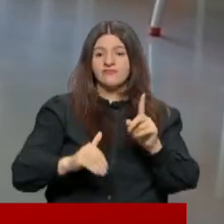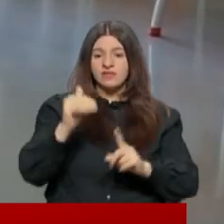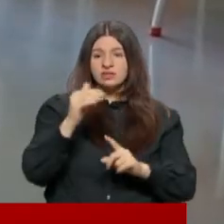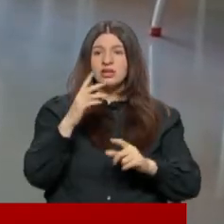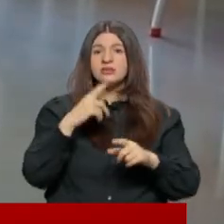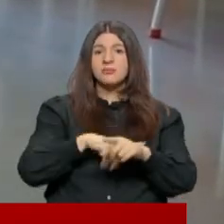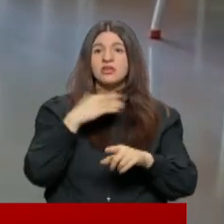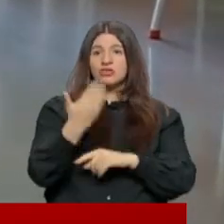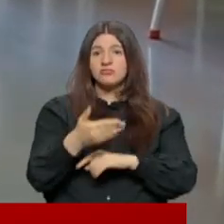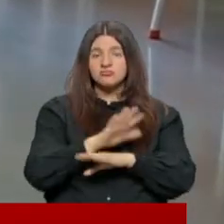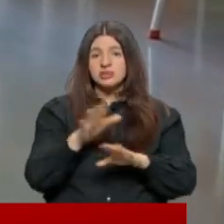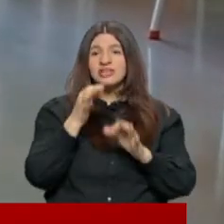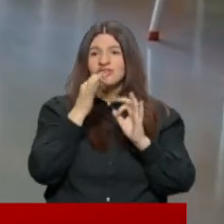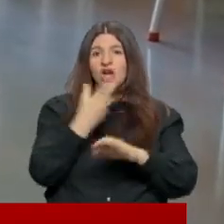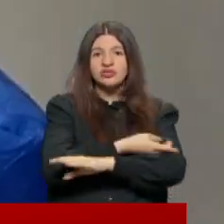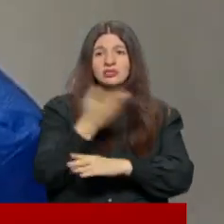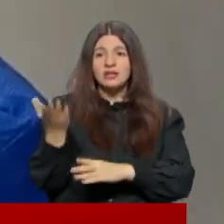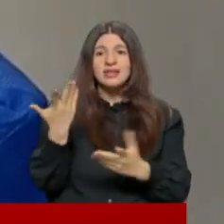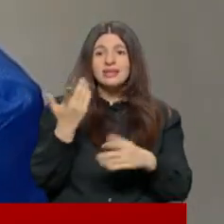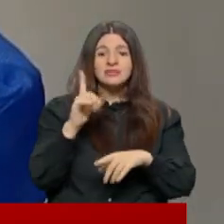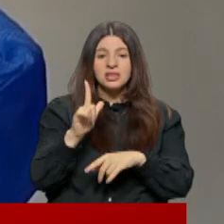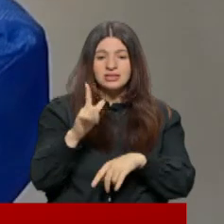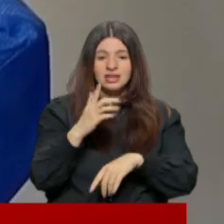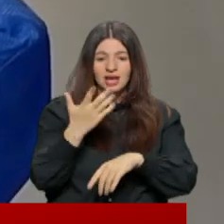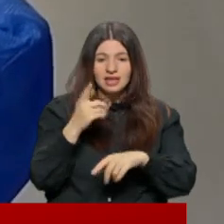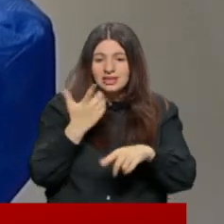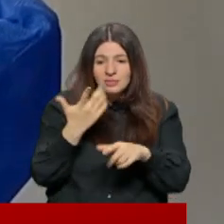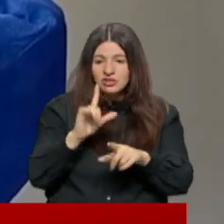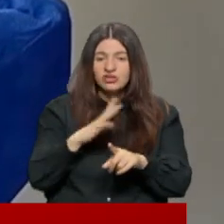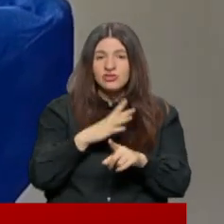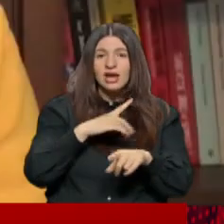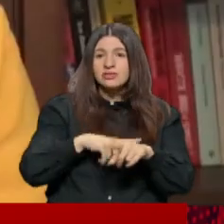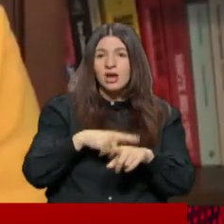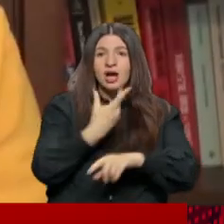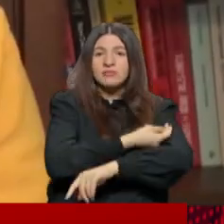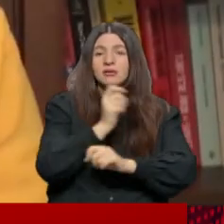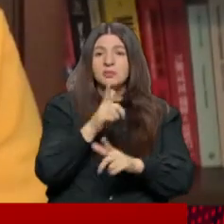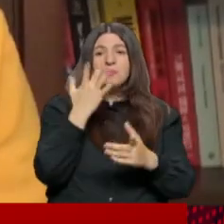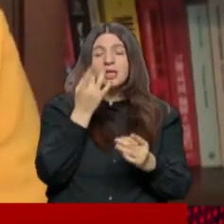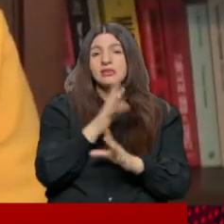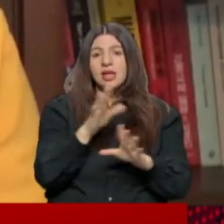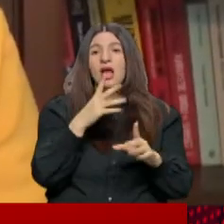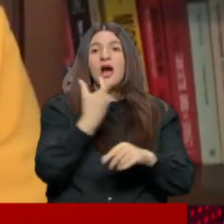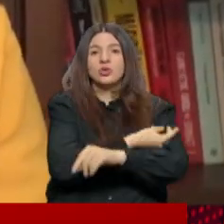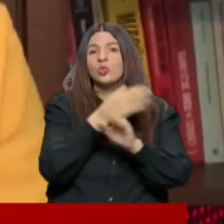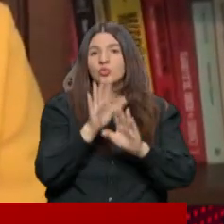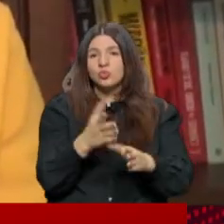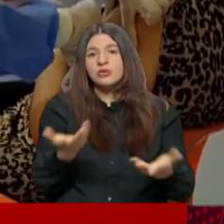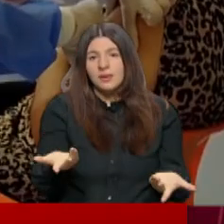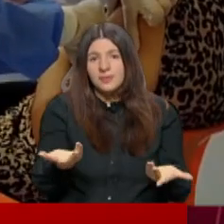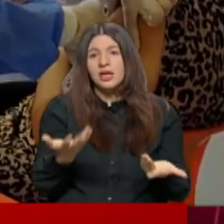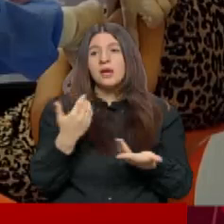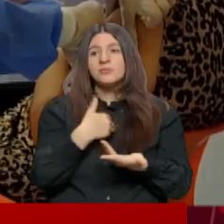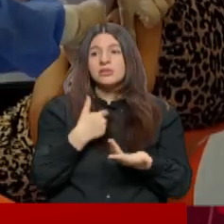süre geçti. Ve yeni dozlara ne zaman ihtiyaç var Sağlık Bakanlığı bir açıklama yapmıyor. Aşılamalar durdu arada bizde.